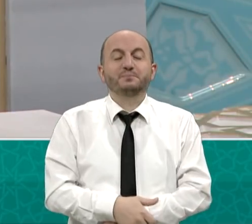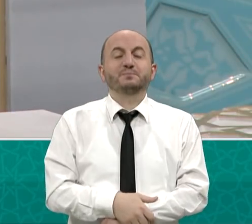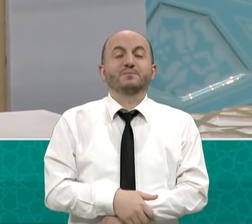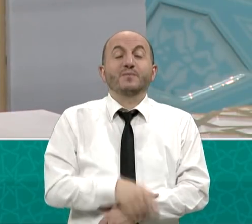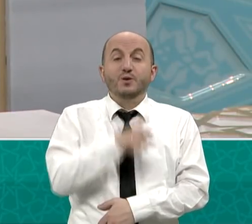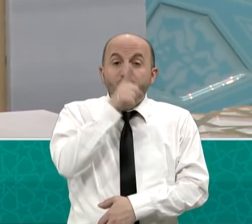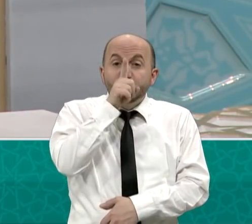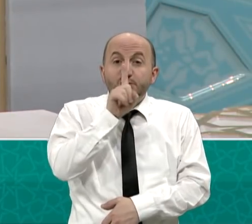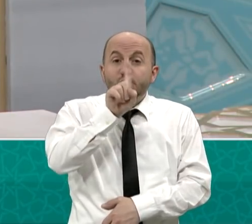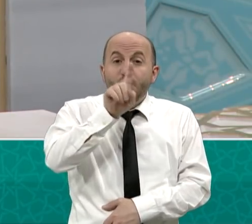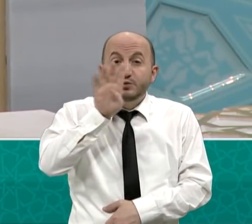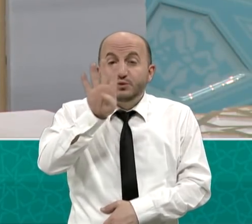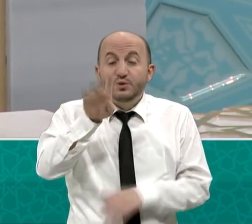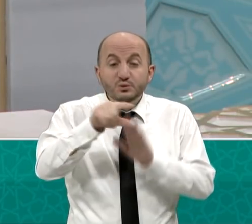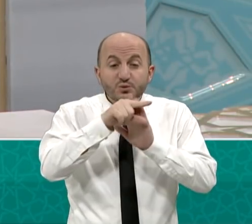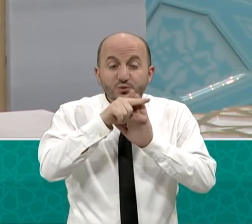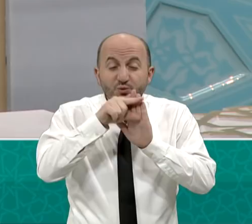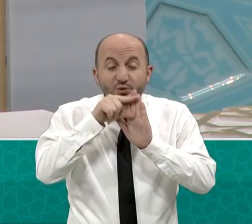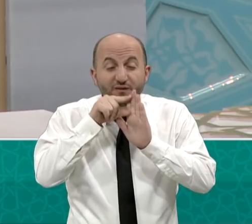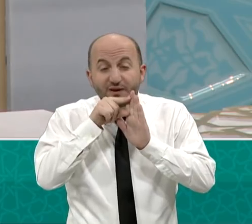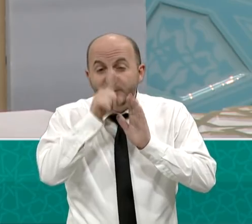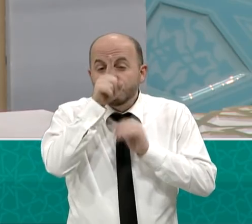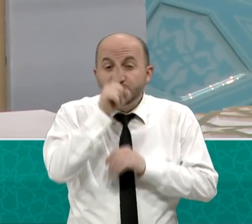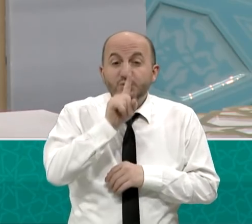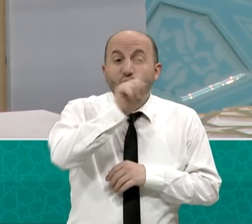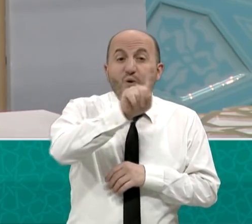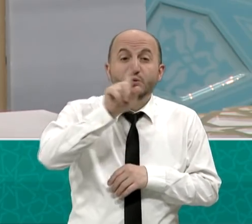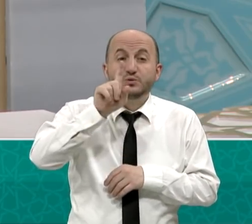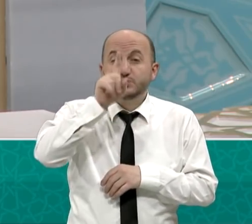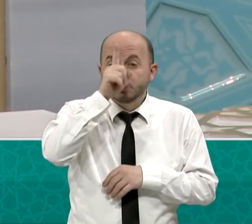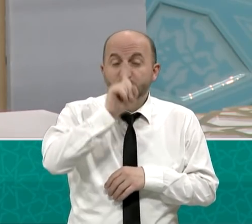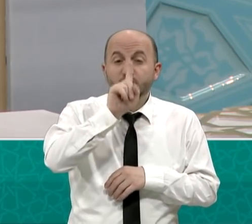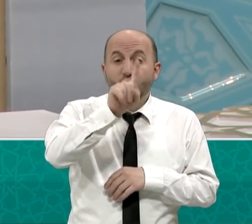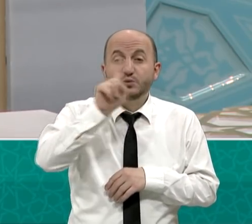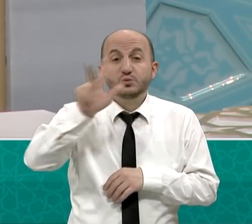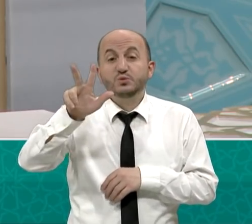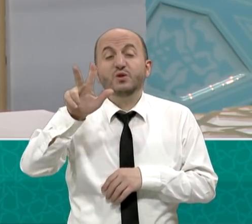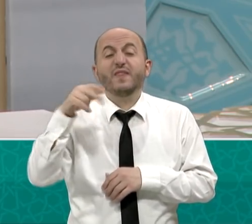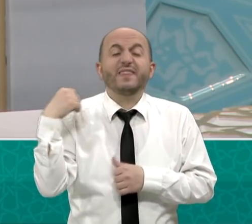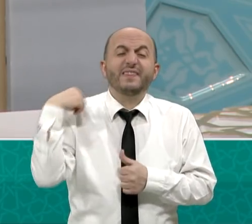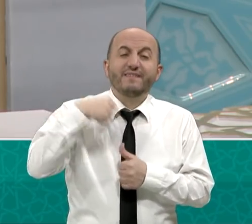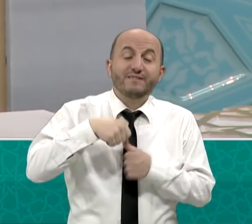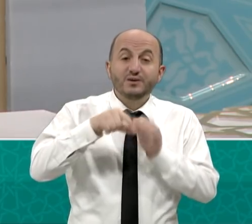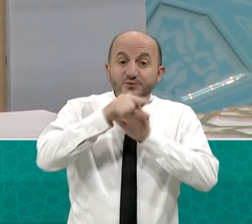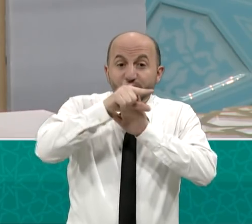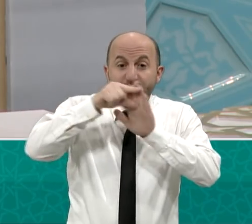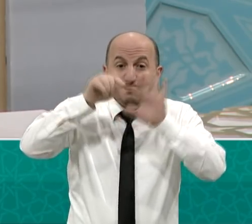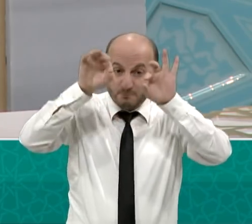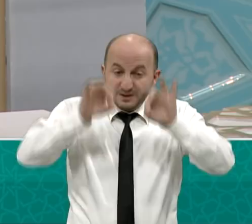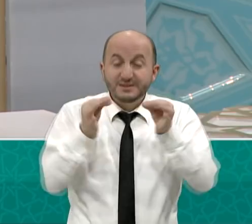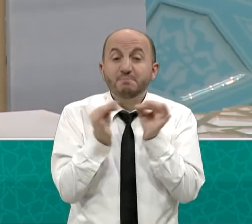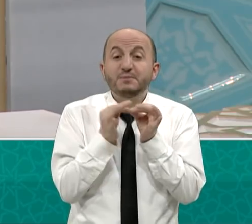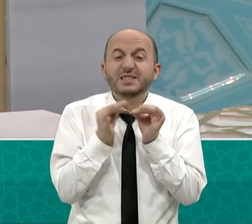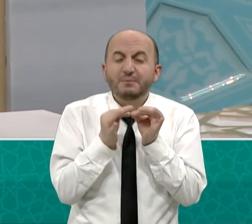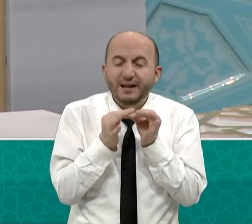114 sure var. 113 defa Kur'an-ı Kerim'de surelerin başında Besmele geçer. Ama